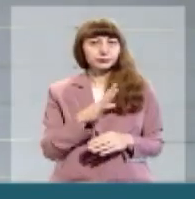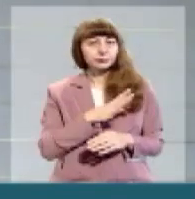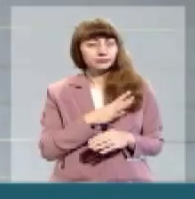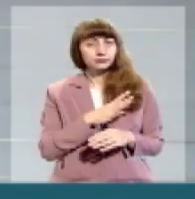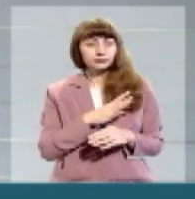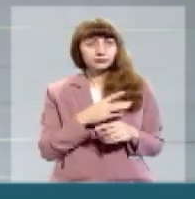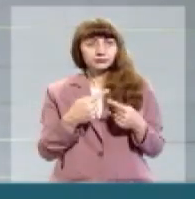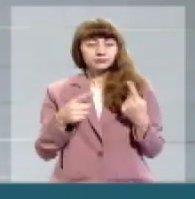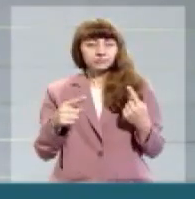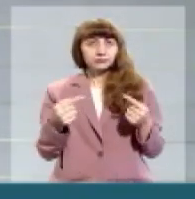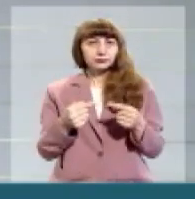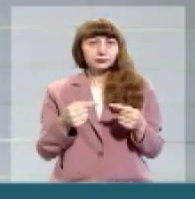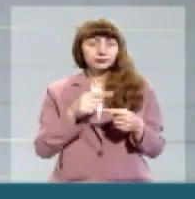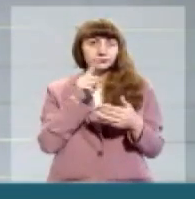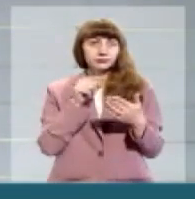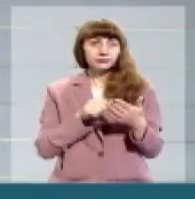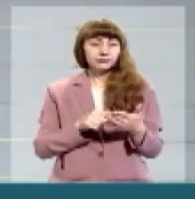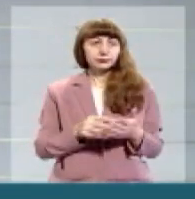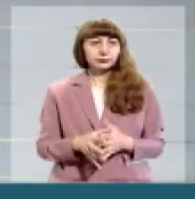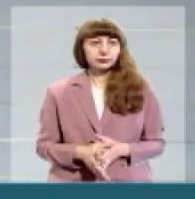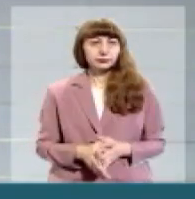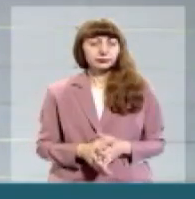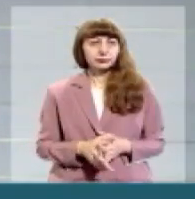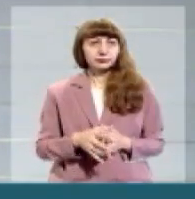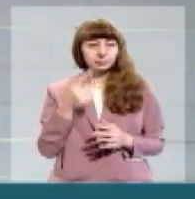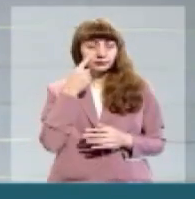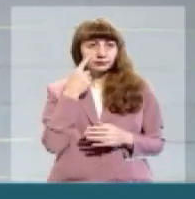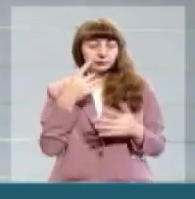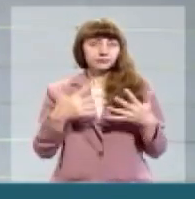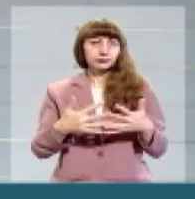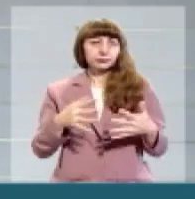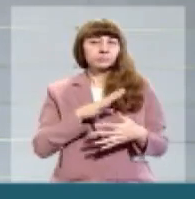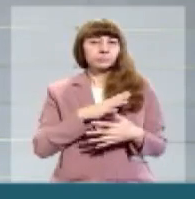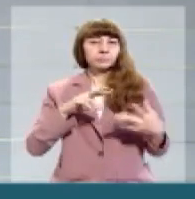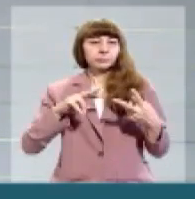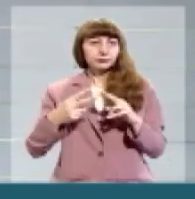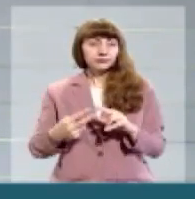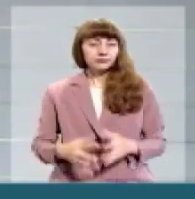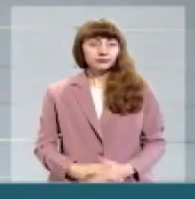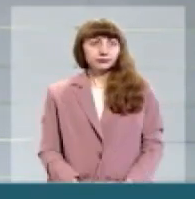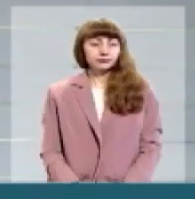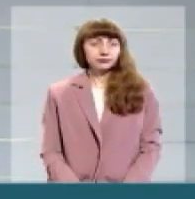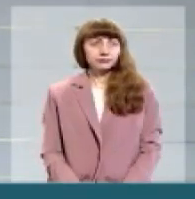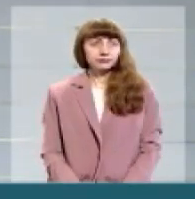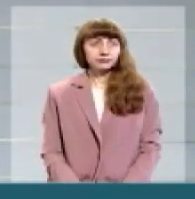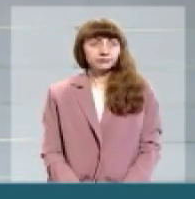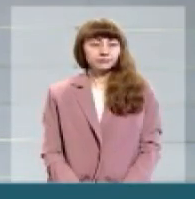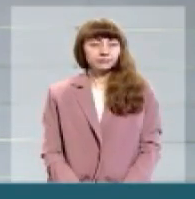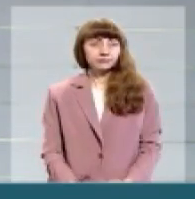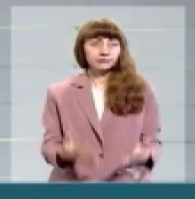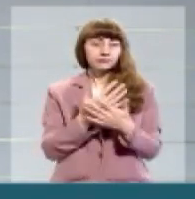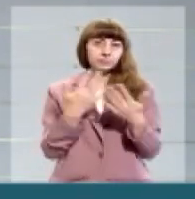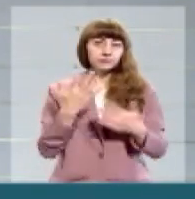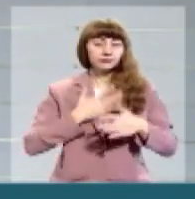болғанда оның жаңағы тапсырмалар бірін жалпылама, балаларға жалпама